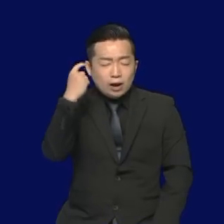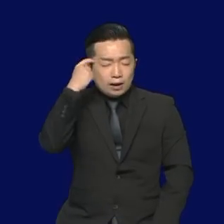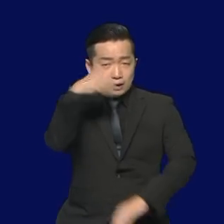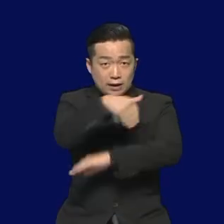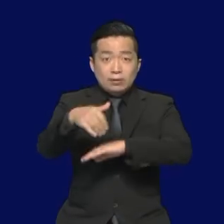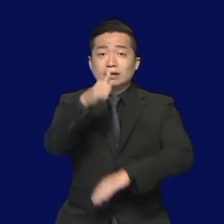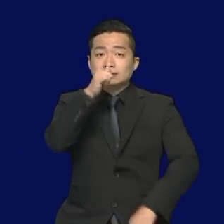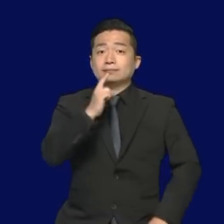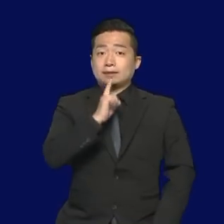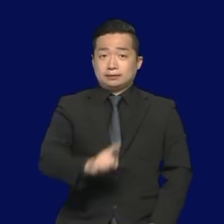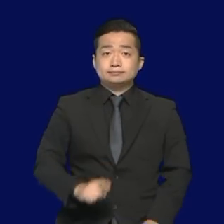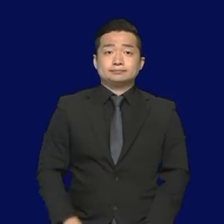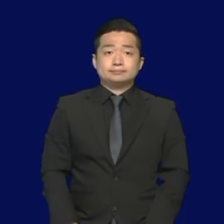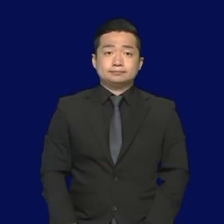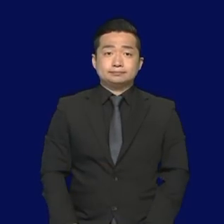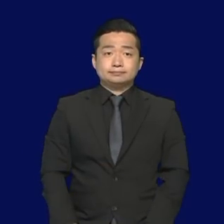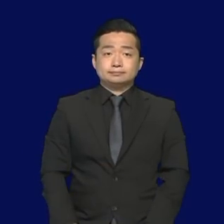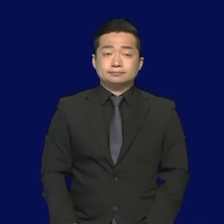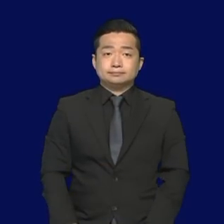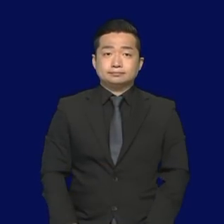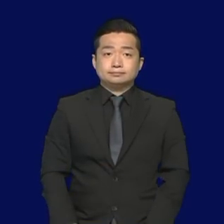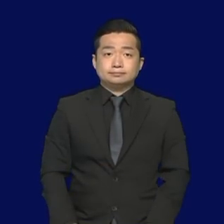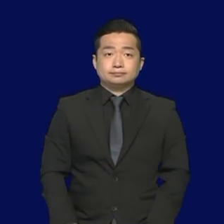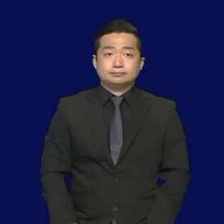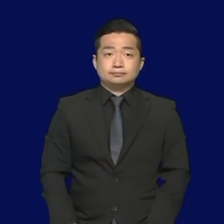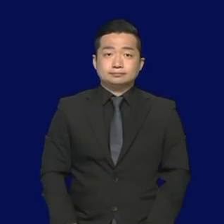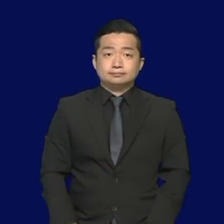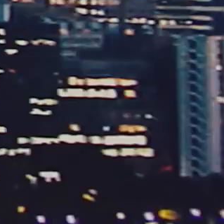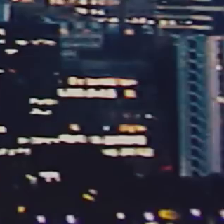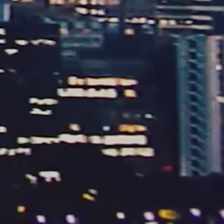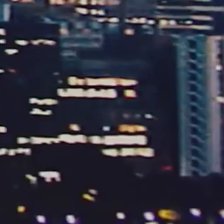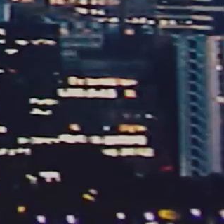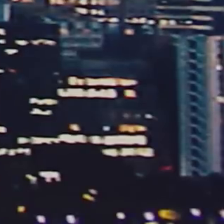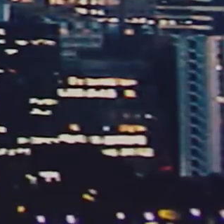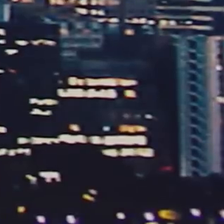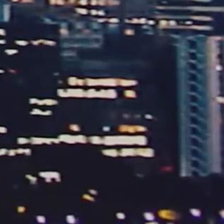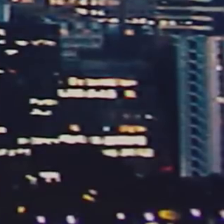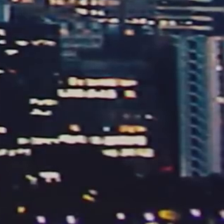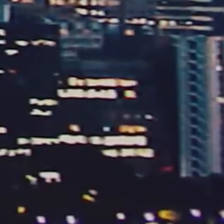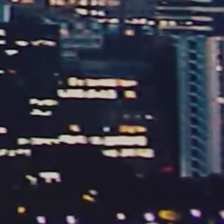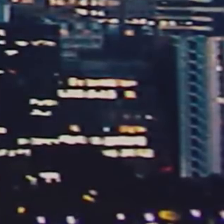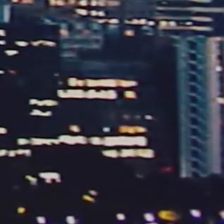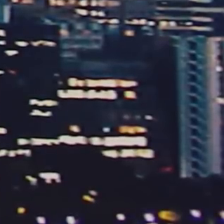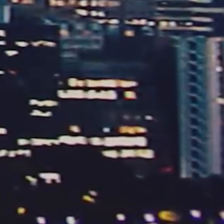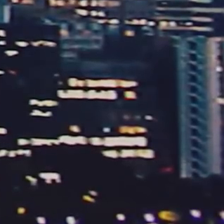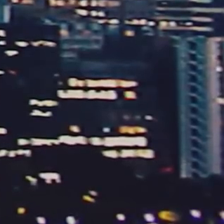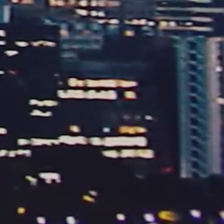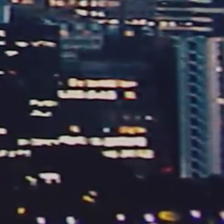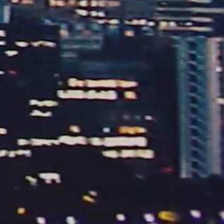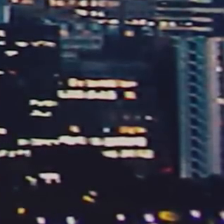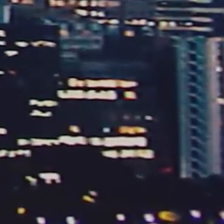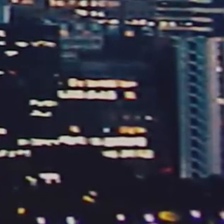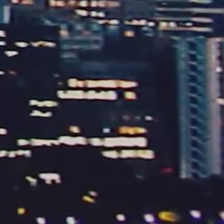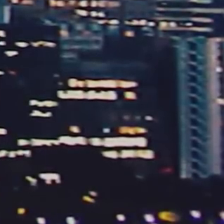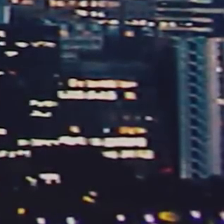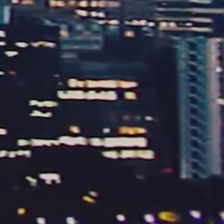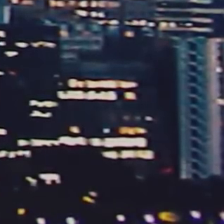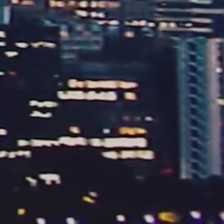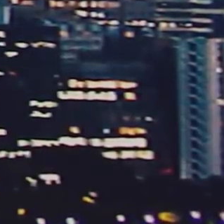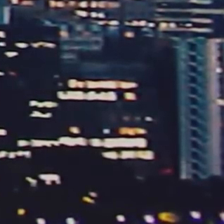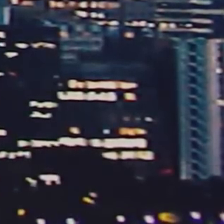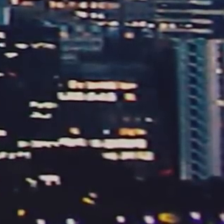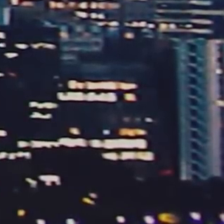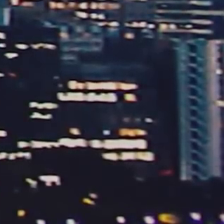닫지는 않았습니다. SBS 엄민재입니다. 더 많은 뉴스를 보시려면 화면 오른쪽에 있는 구독